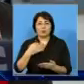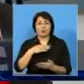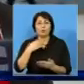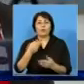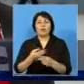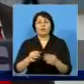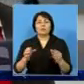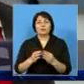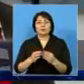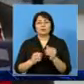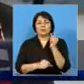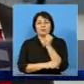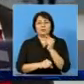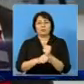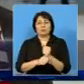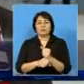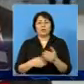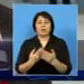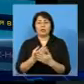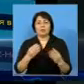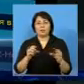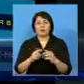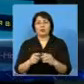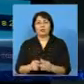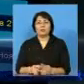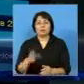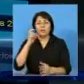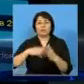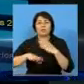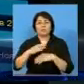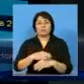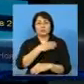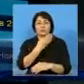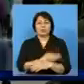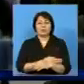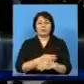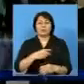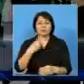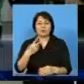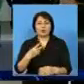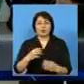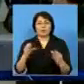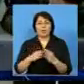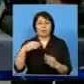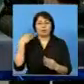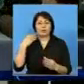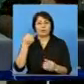мен жаттықтырушылар құрамы қайта жасақталады. Еліміз бойынша ең мықты жанкүйері бар Ақтөбе командасының жеңісті күндері